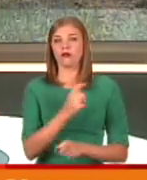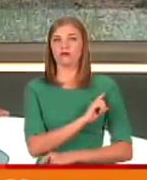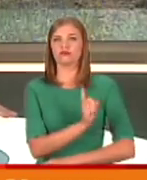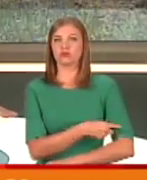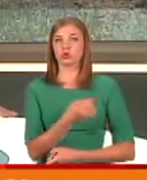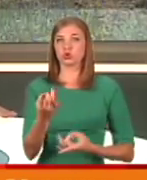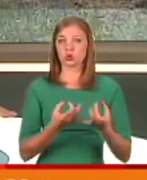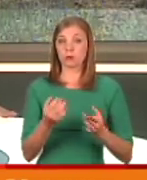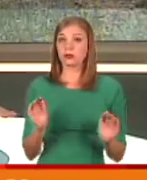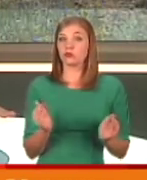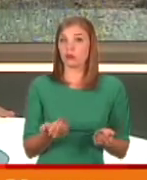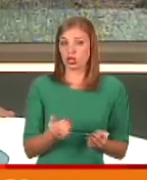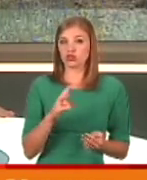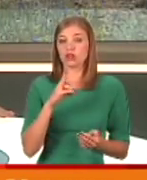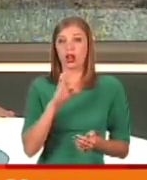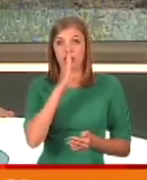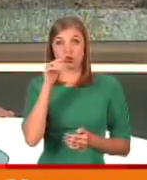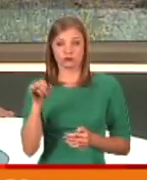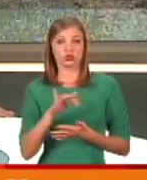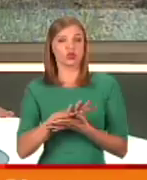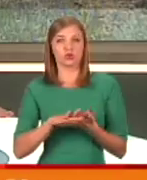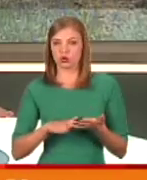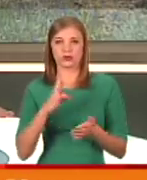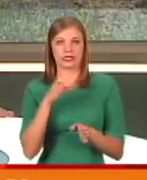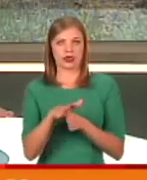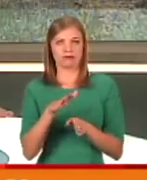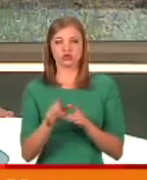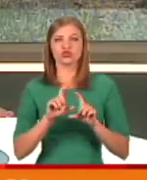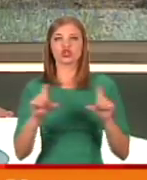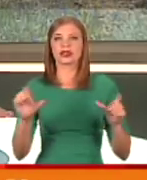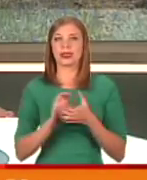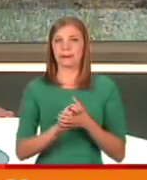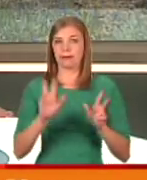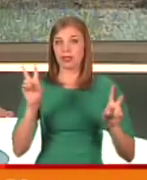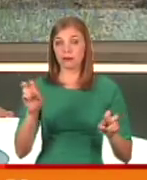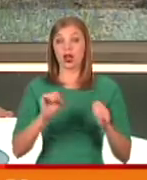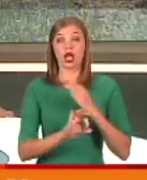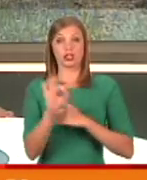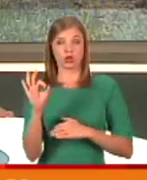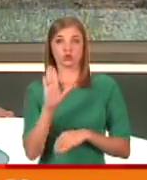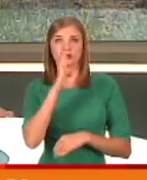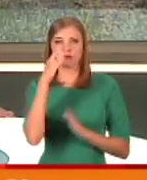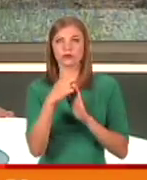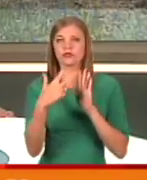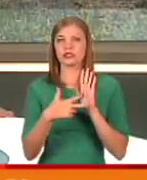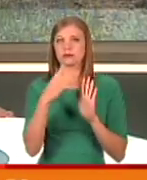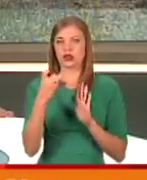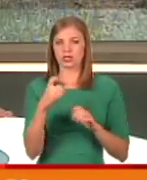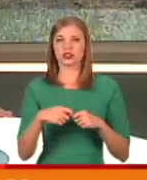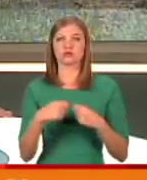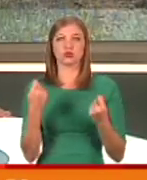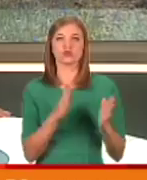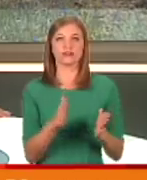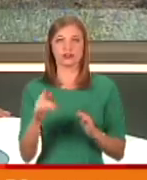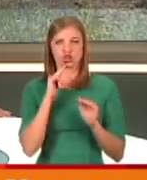Потужність обстрілів поменшала, але супротивники досі не дотримують умов шкільного перемир'я. На сході минулої доби ворог 18 разів